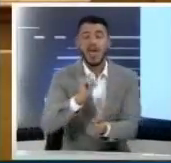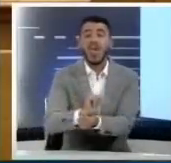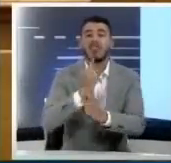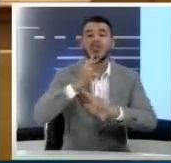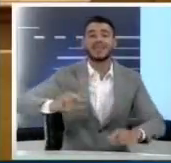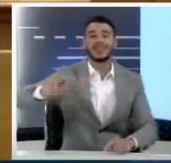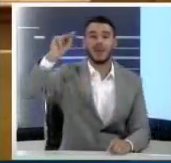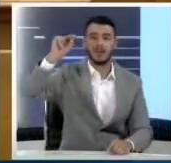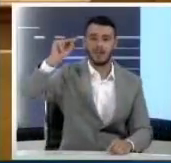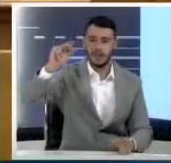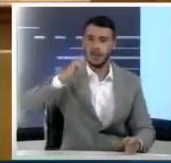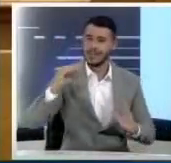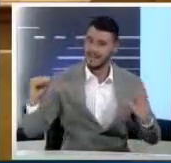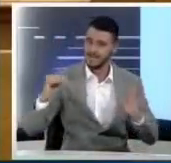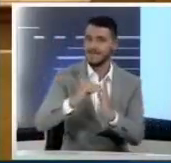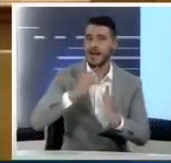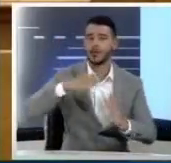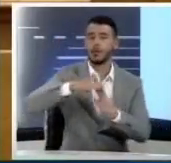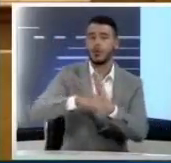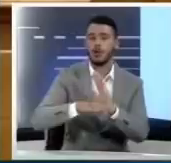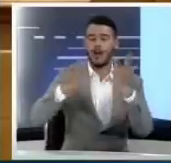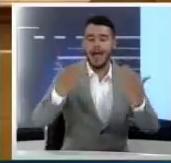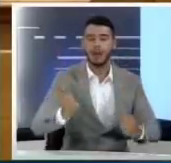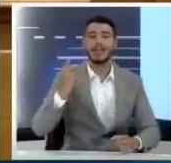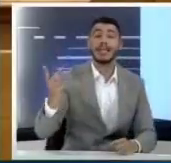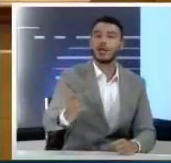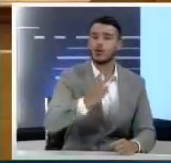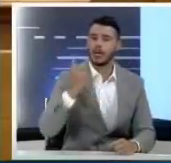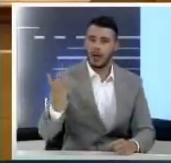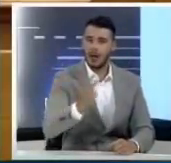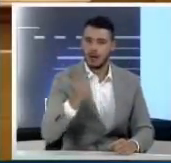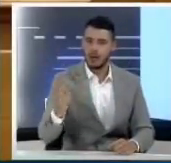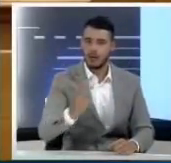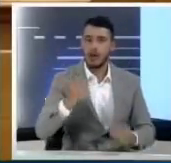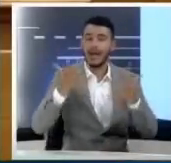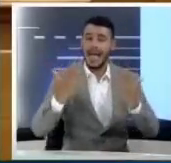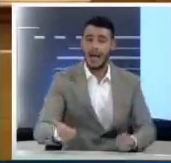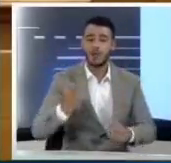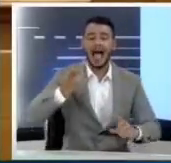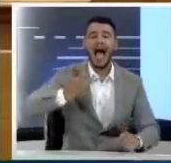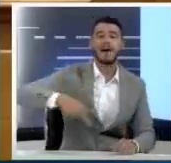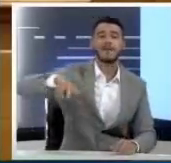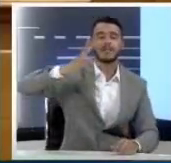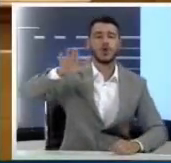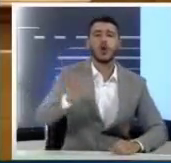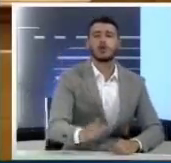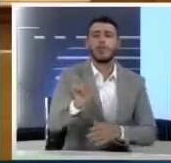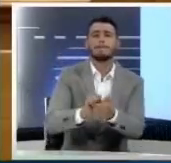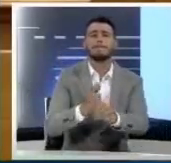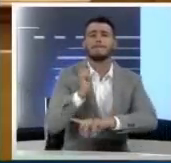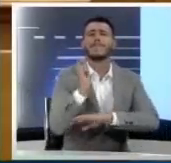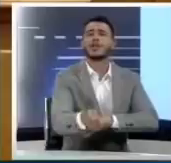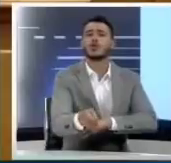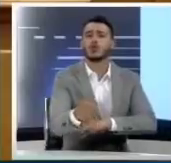που βάλαμε μέσα στο πρόγραμμα υπάρχουν και κοινωνικά. Υπάρχουν και η αύξηση του κατώτατου μισθού. Υπάρχει και